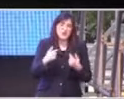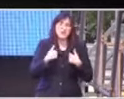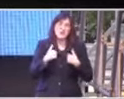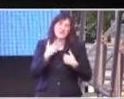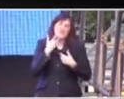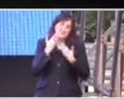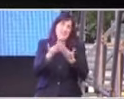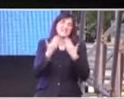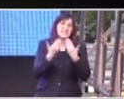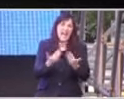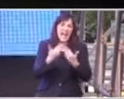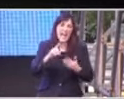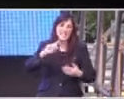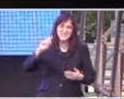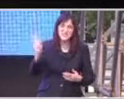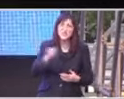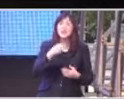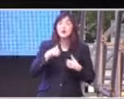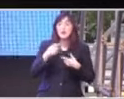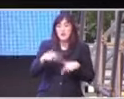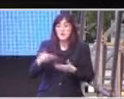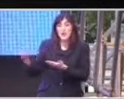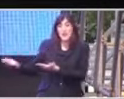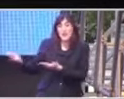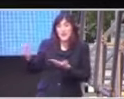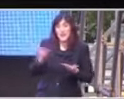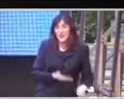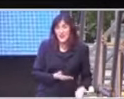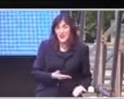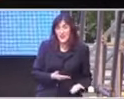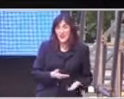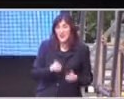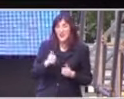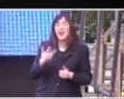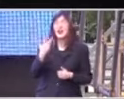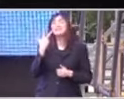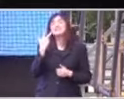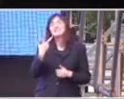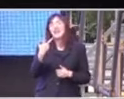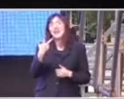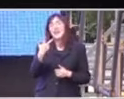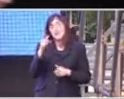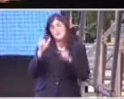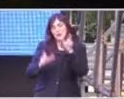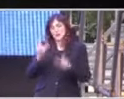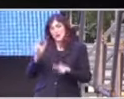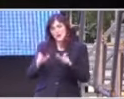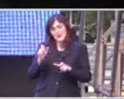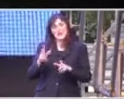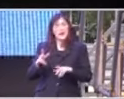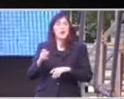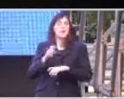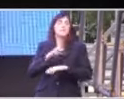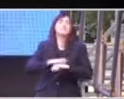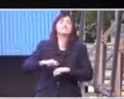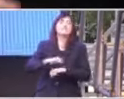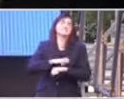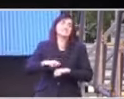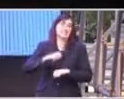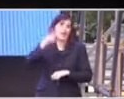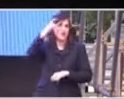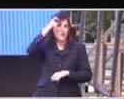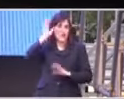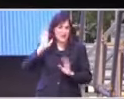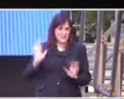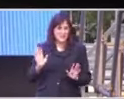in ordine a tre ministri del governo di un signore che noi abbiamo evocato